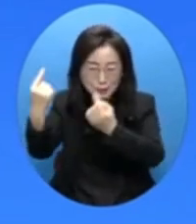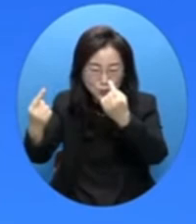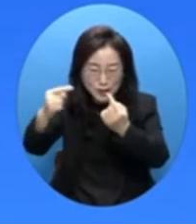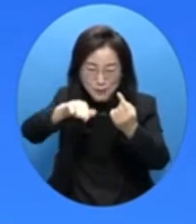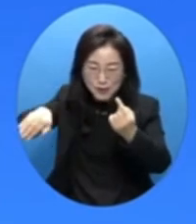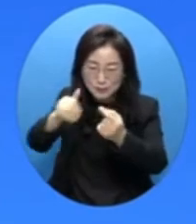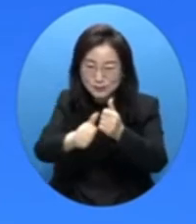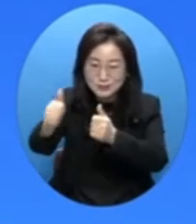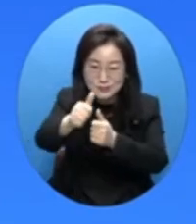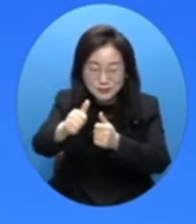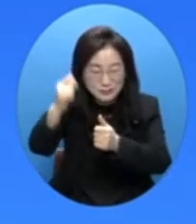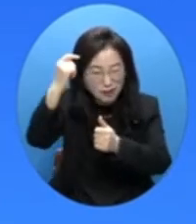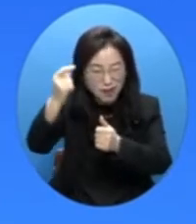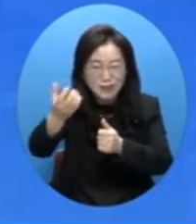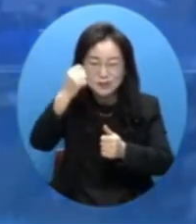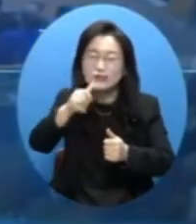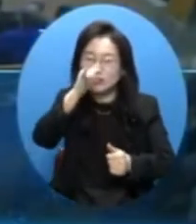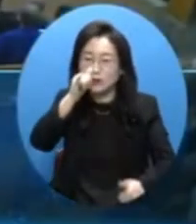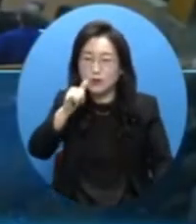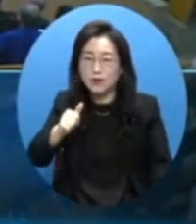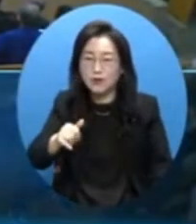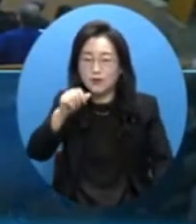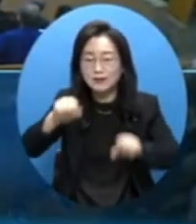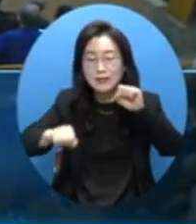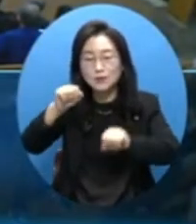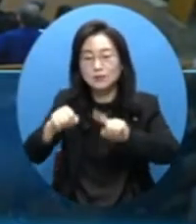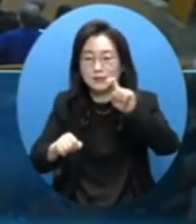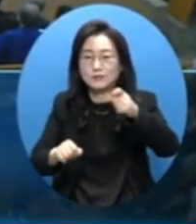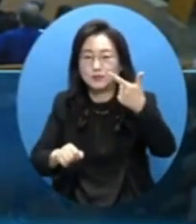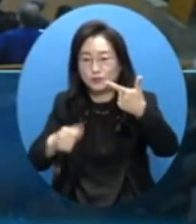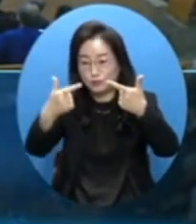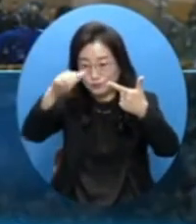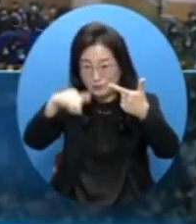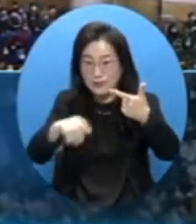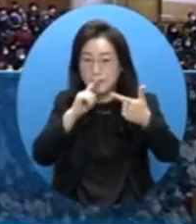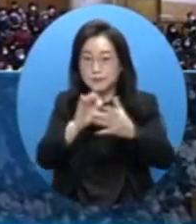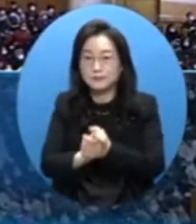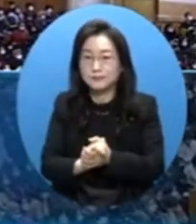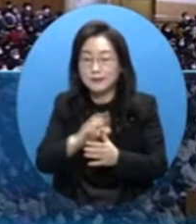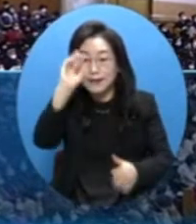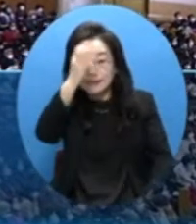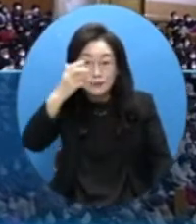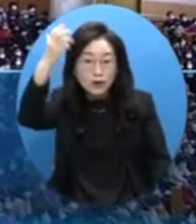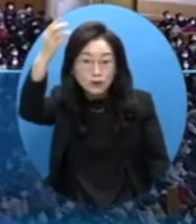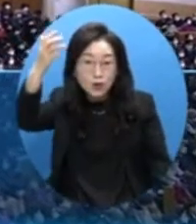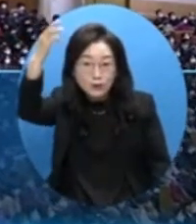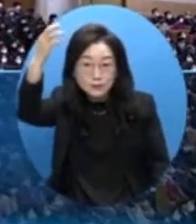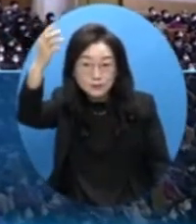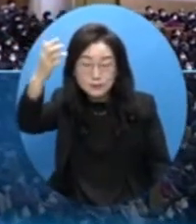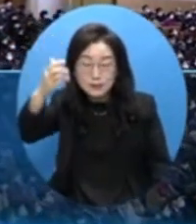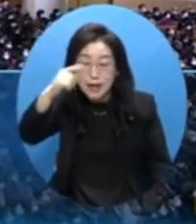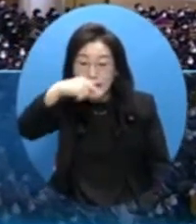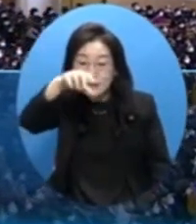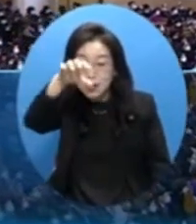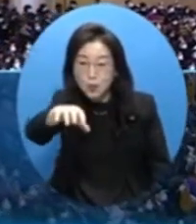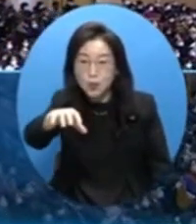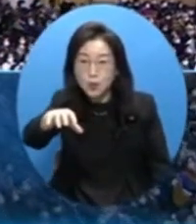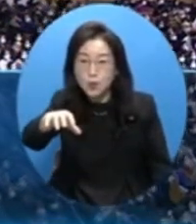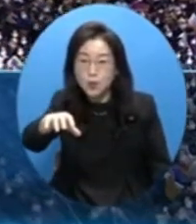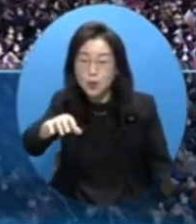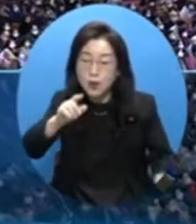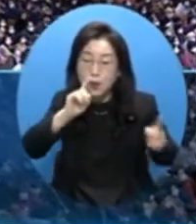가려고 했던 적이 있습니다 사도들 16장 6절로 7절은 설명합니다 성령이 아시아에서 말씀을 전하게